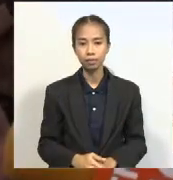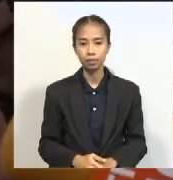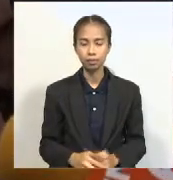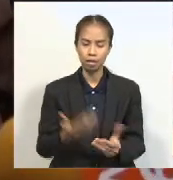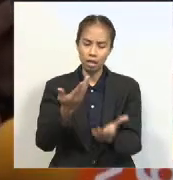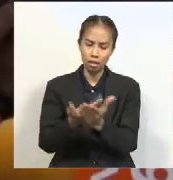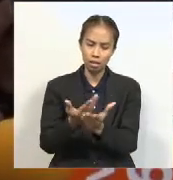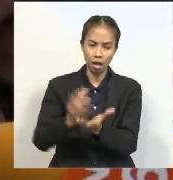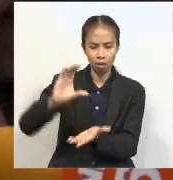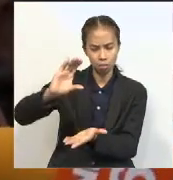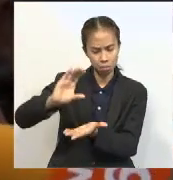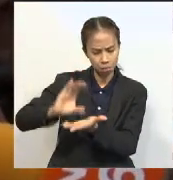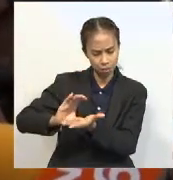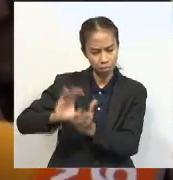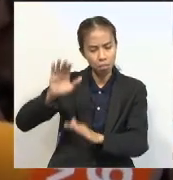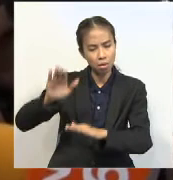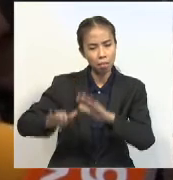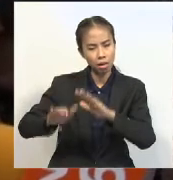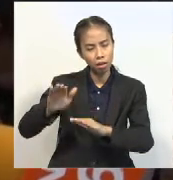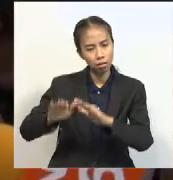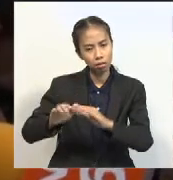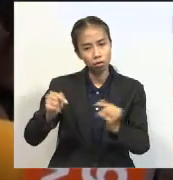วงเงินที่จะใช้ก็สำหรับ